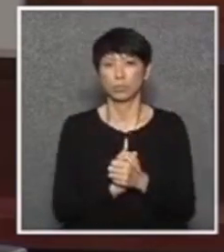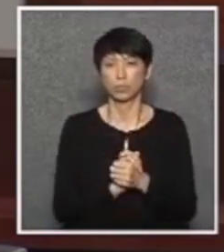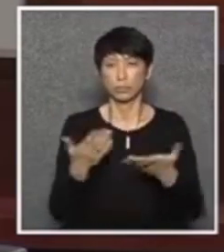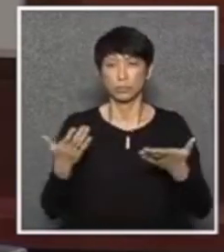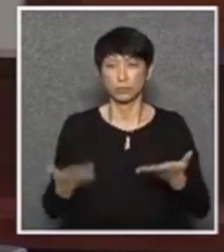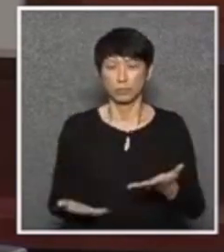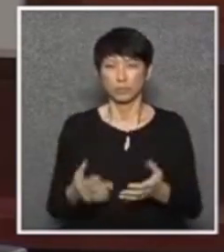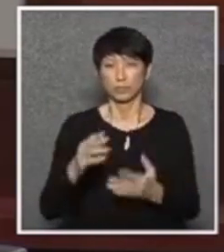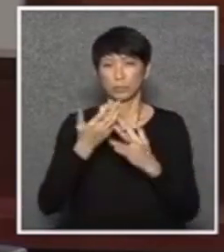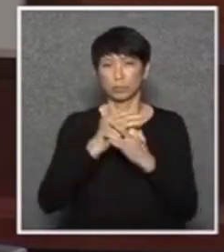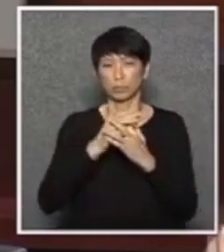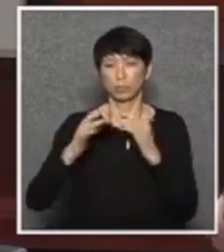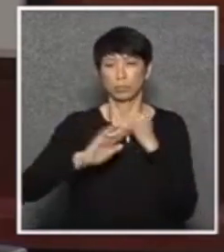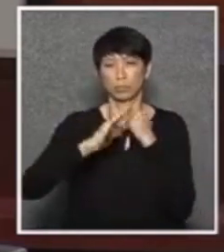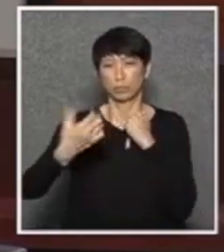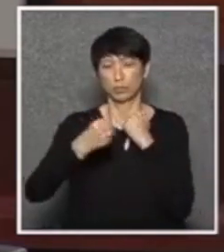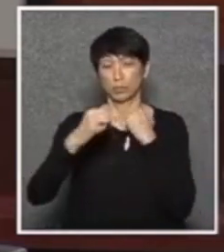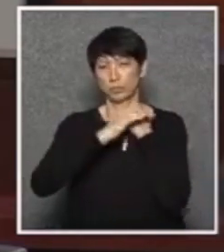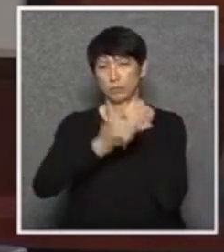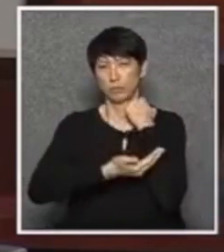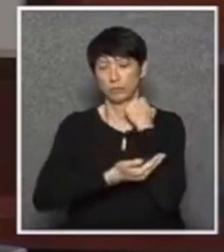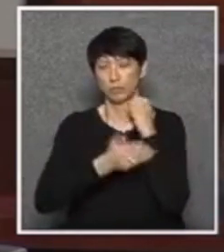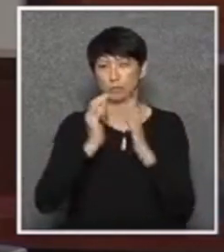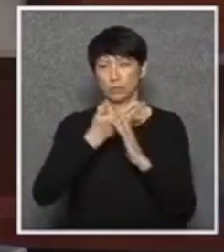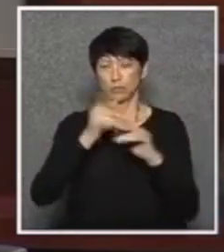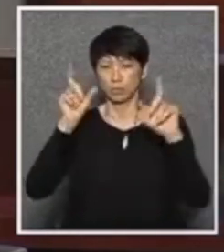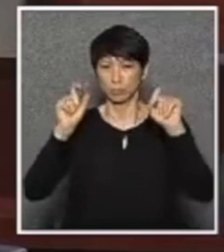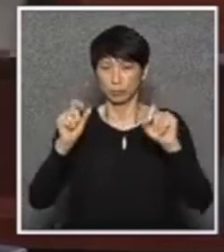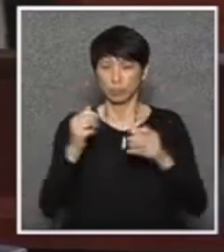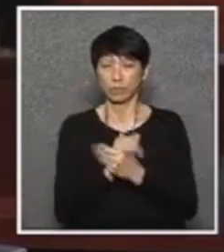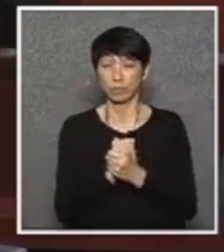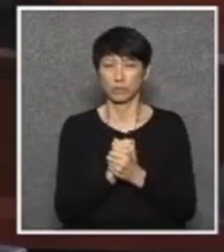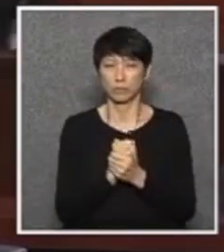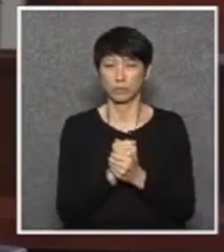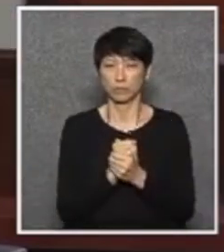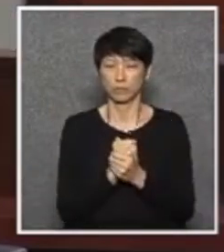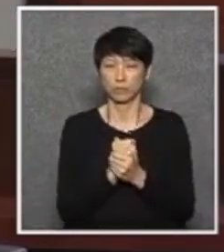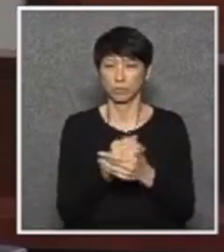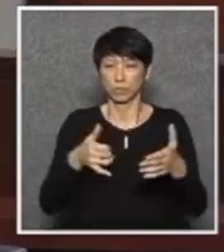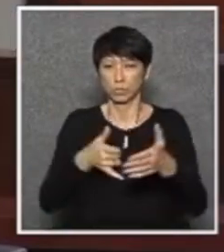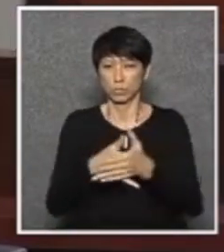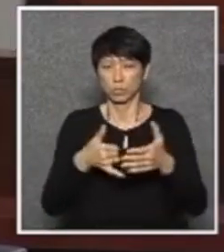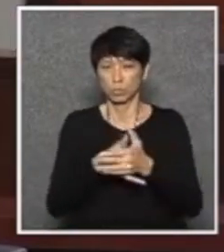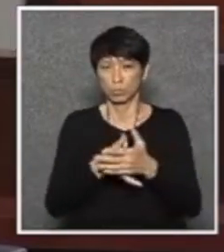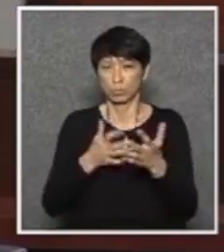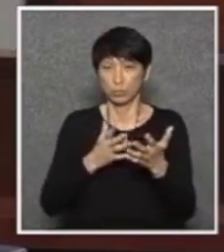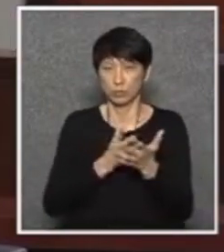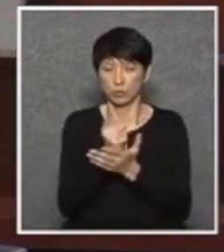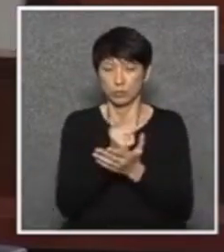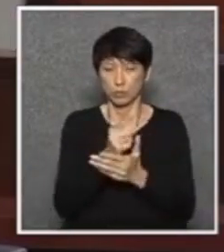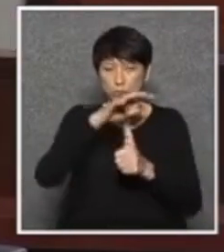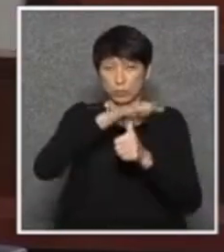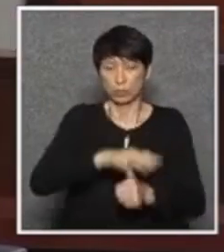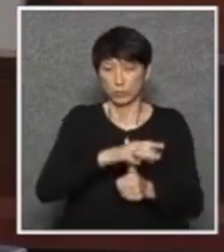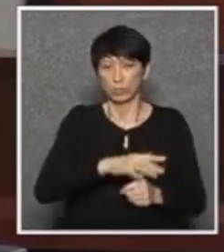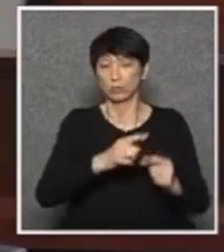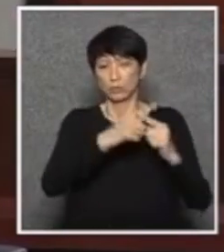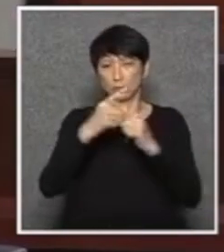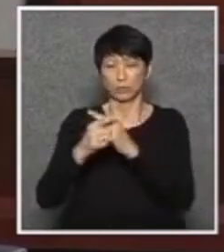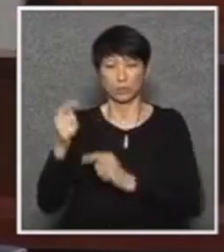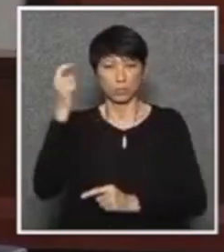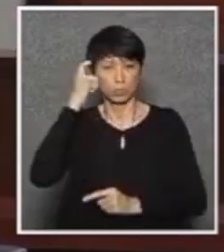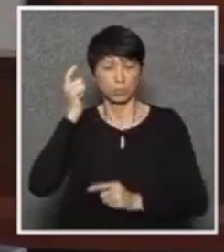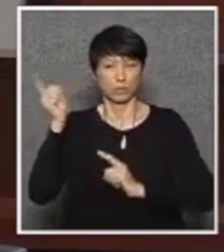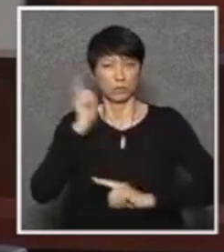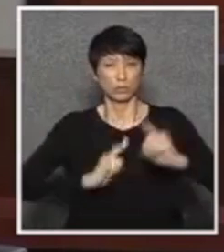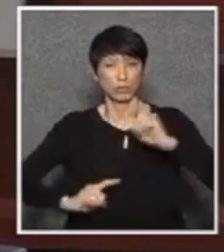的特權法議案有它特別的意義，就是要阻止專權政府打壓廣大人民的資訊自由，